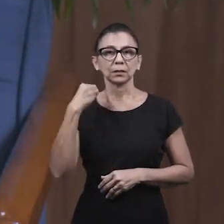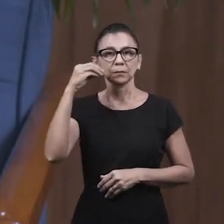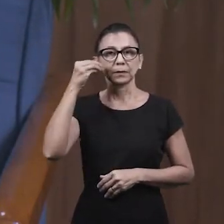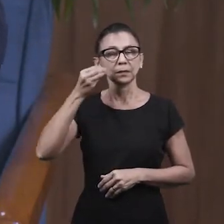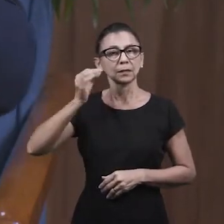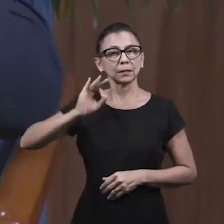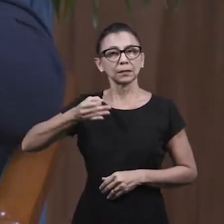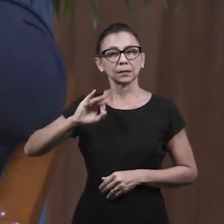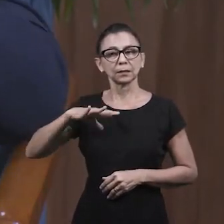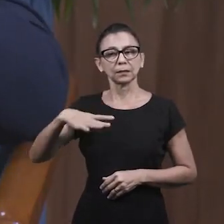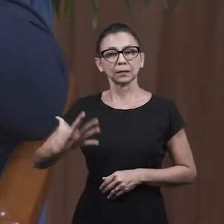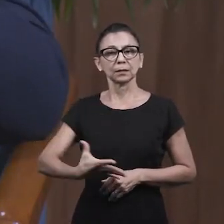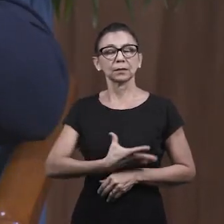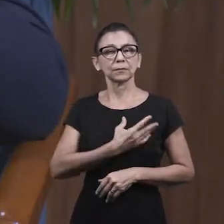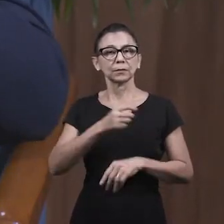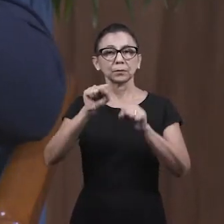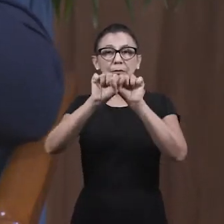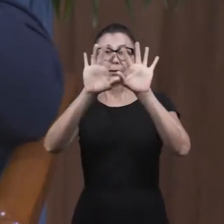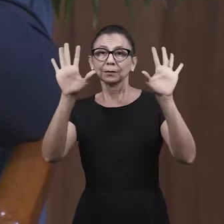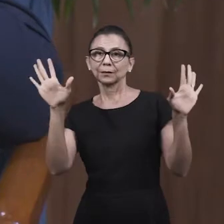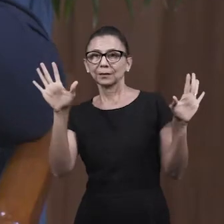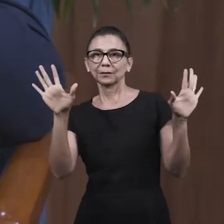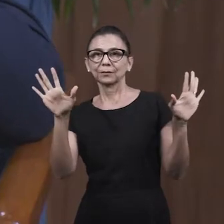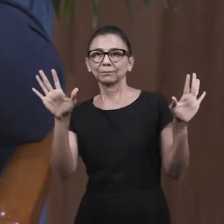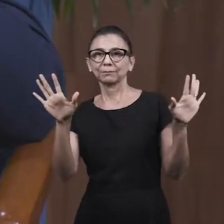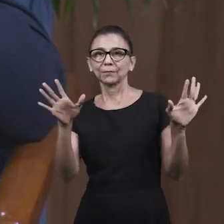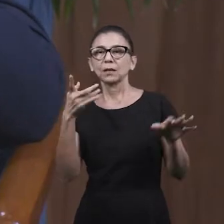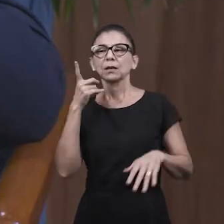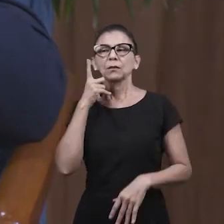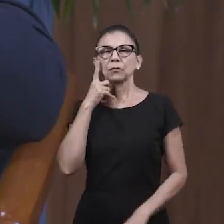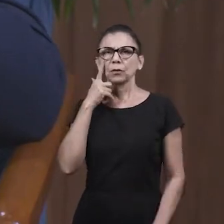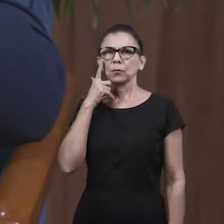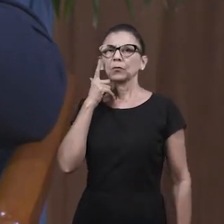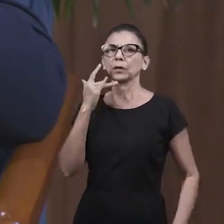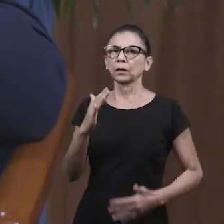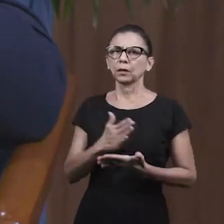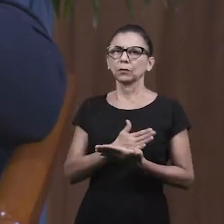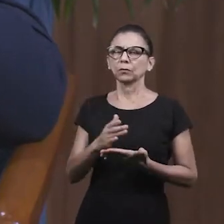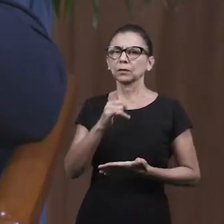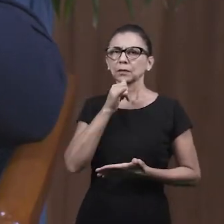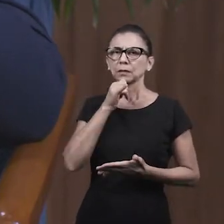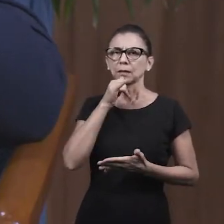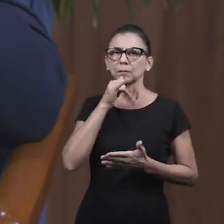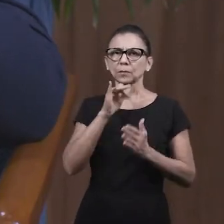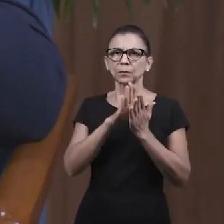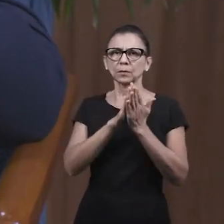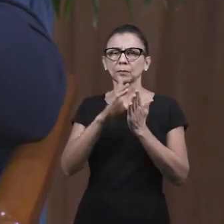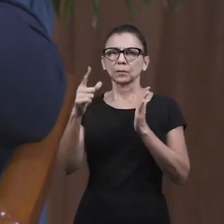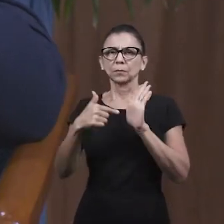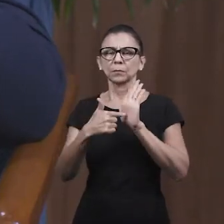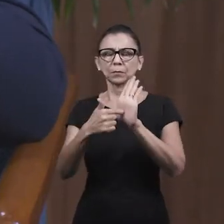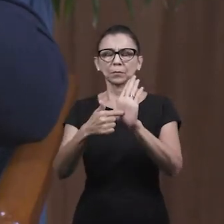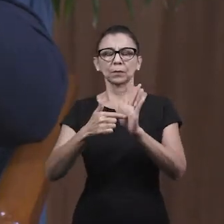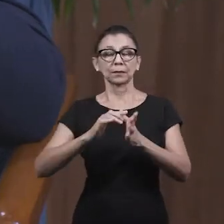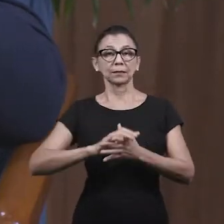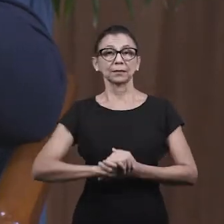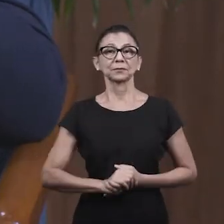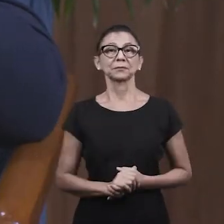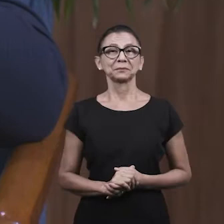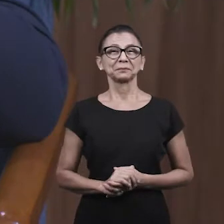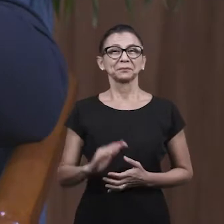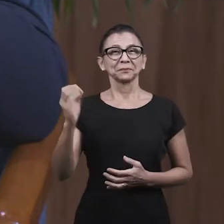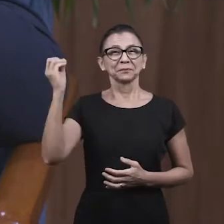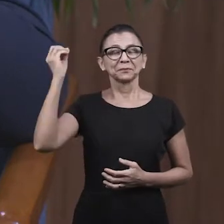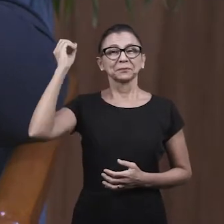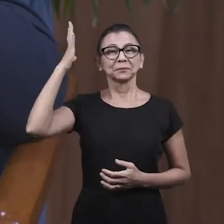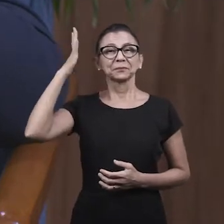chose, quand on touche ce mystère, l'homme, et il passe à vivre l'expérience de salut, il y a la certitude du salut comme évidence du